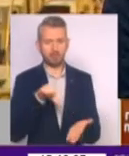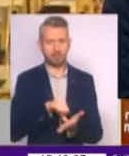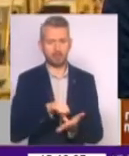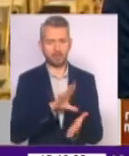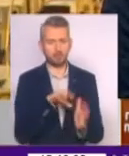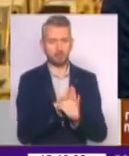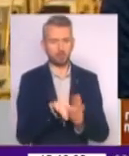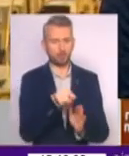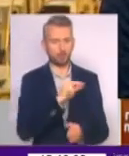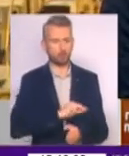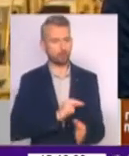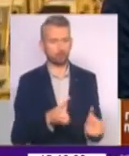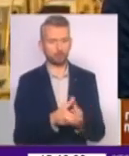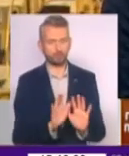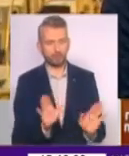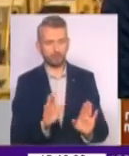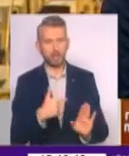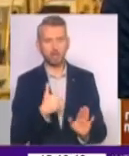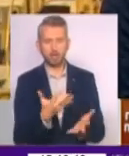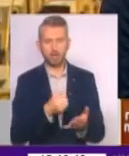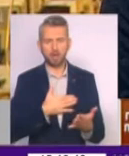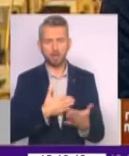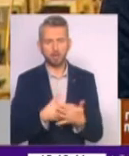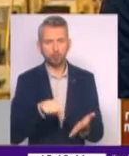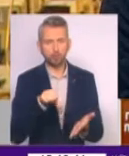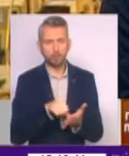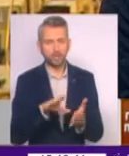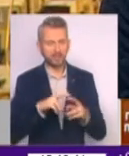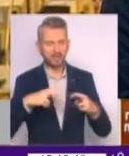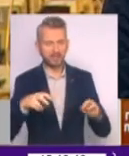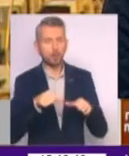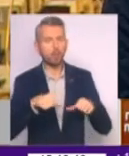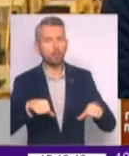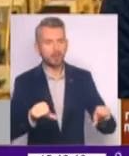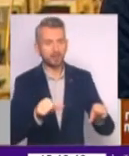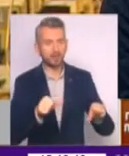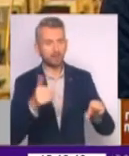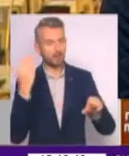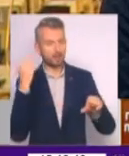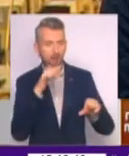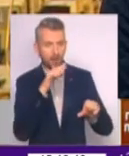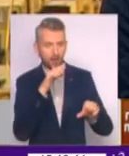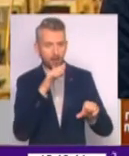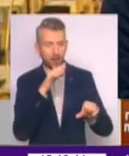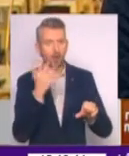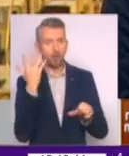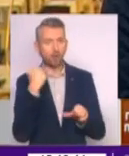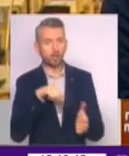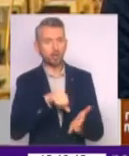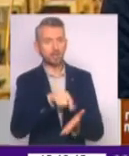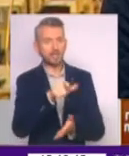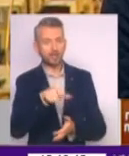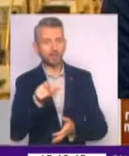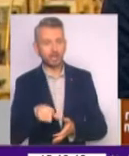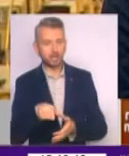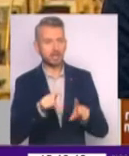робочої групи. Я брав активну участь в засіданні комісії того разу, коли, коли обговорювали представники це